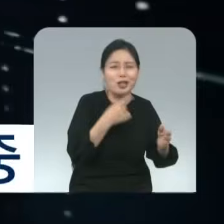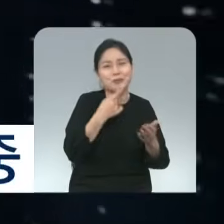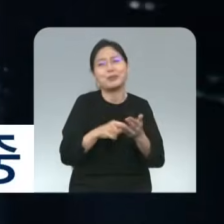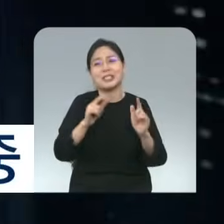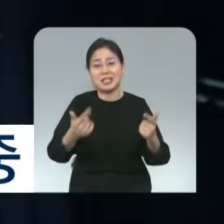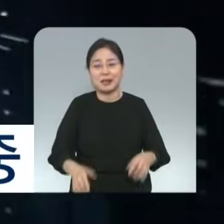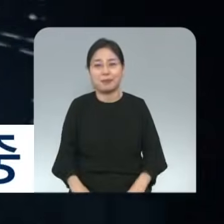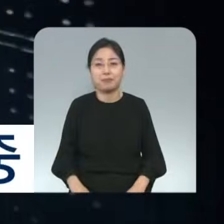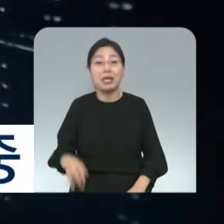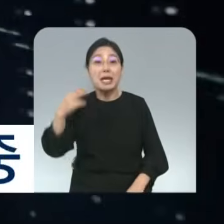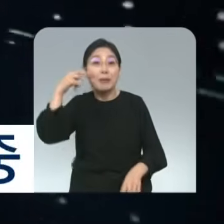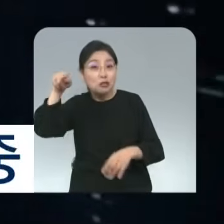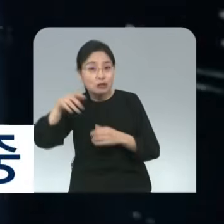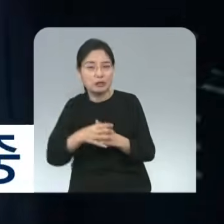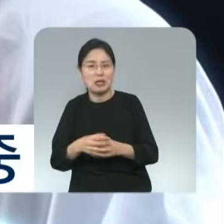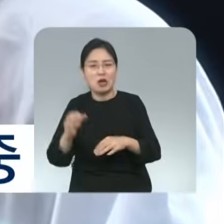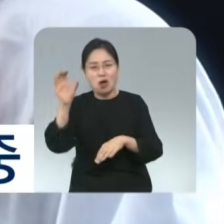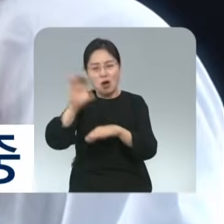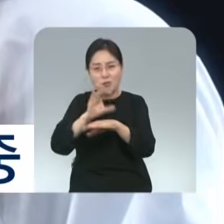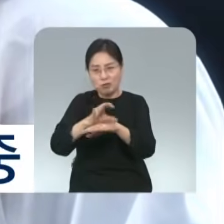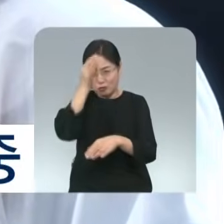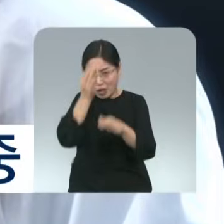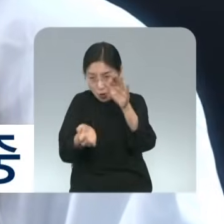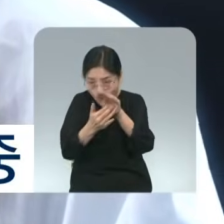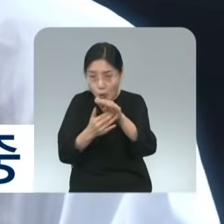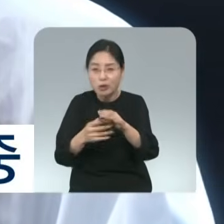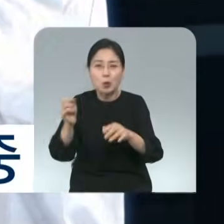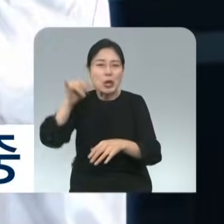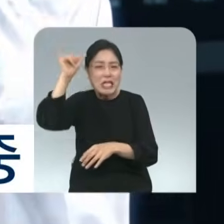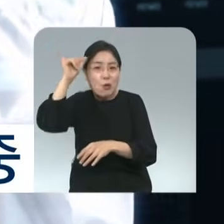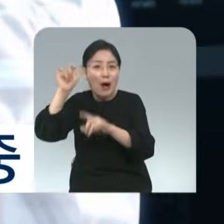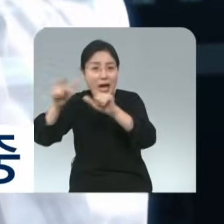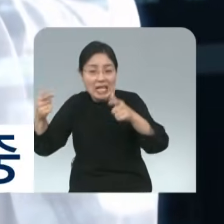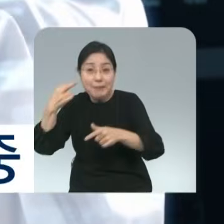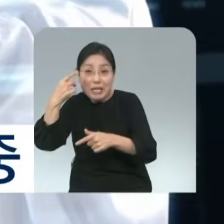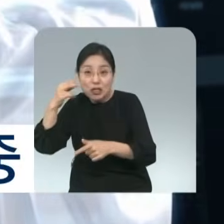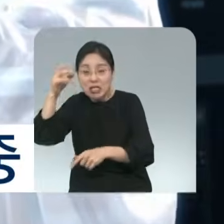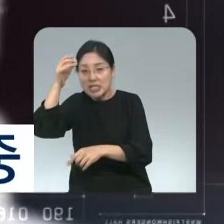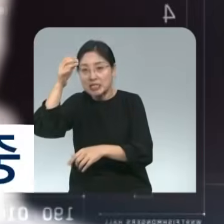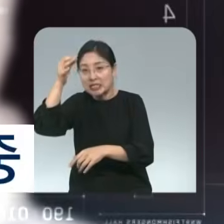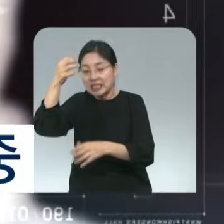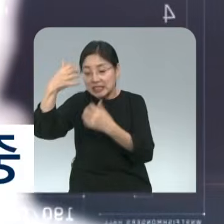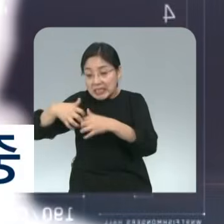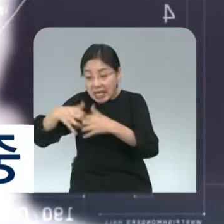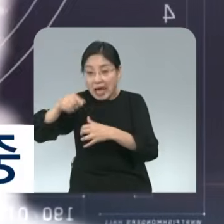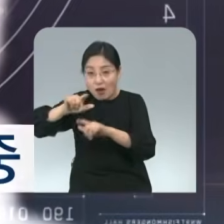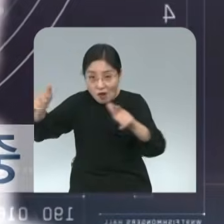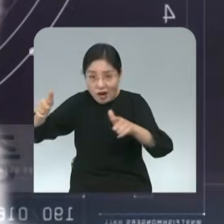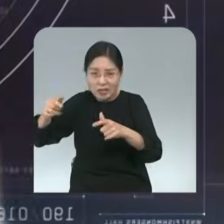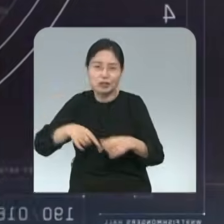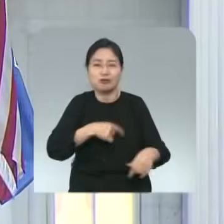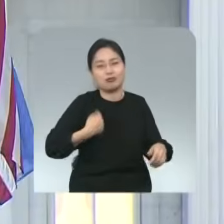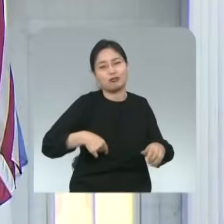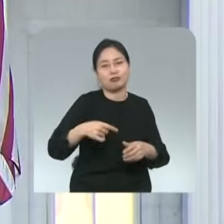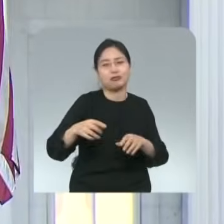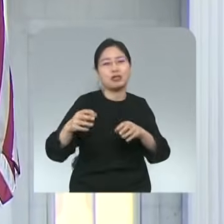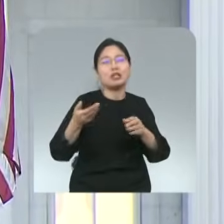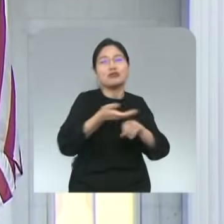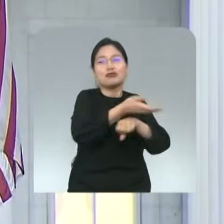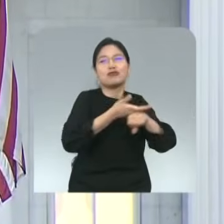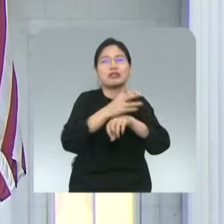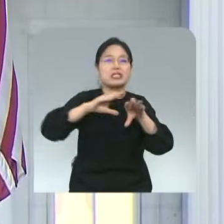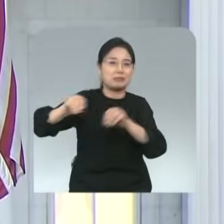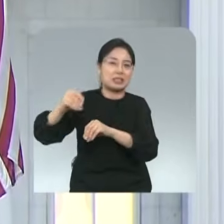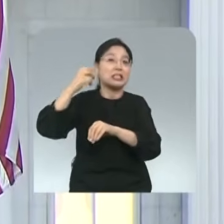슈퍼컴퓨터나 인공지능 분야에서도 미국산 기술이나 장비가 쓰일 경우 중국 수출을 통제하는 조치도 준비 중입니다.